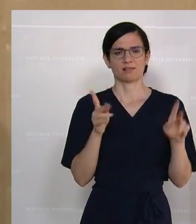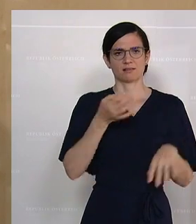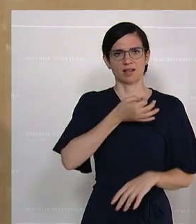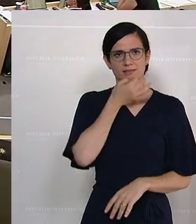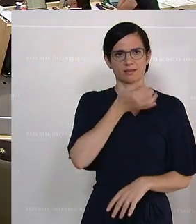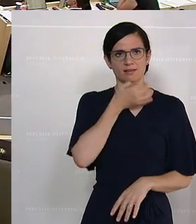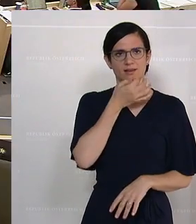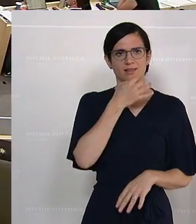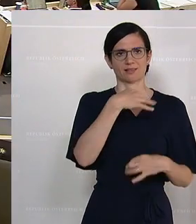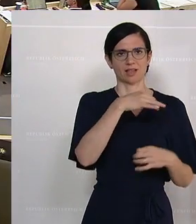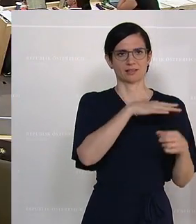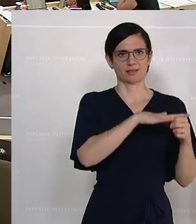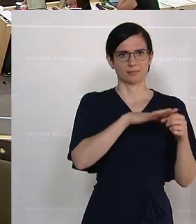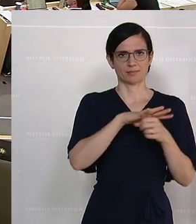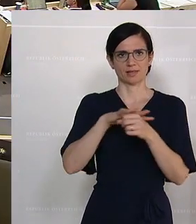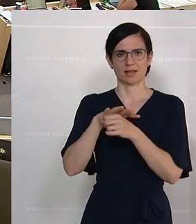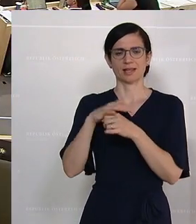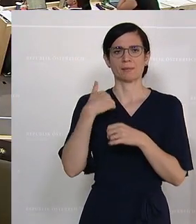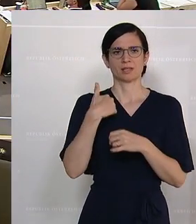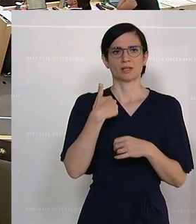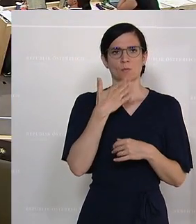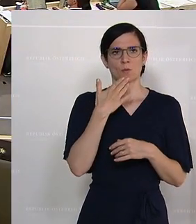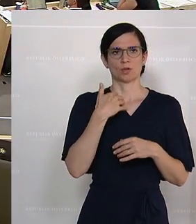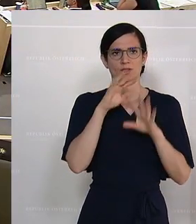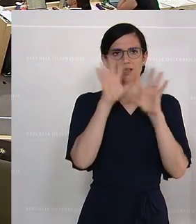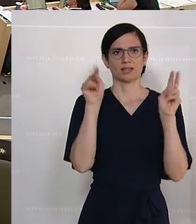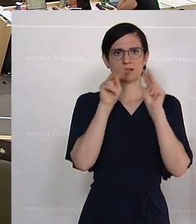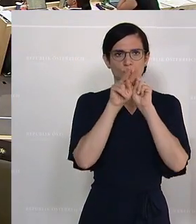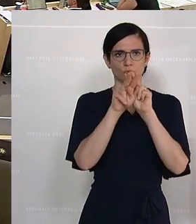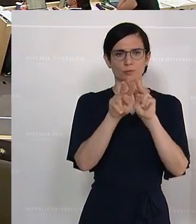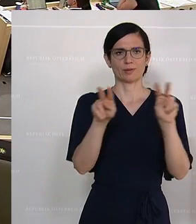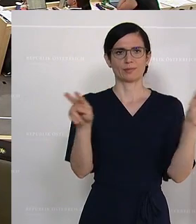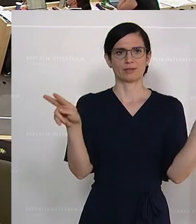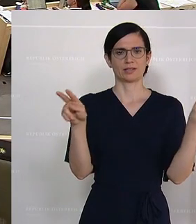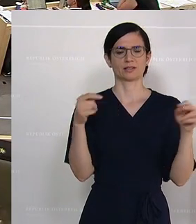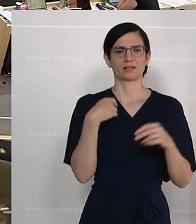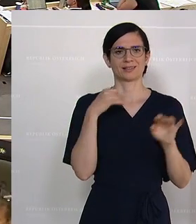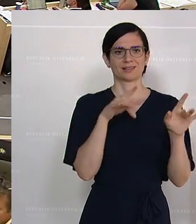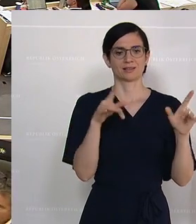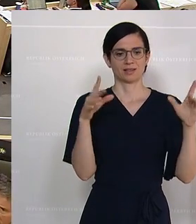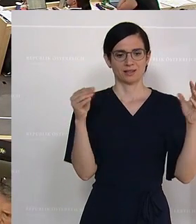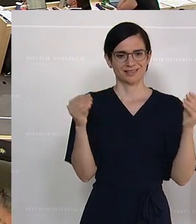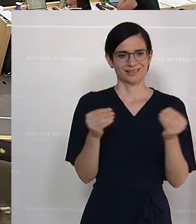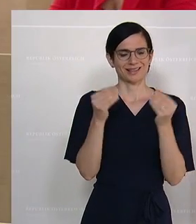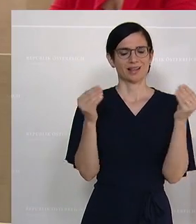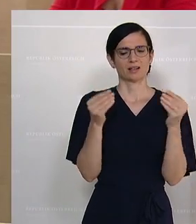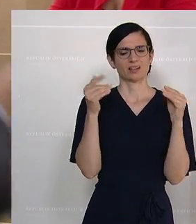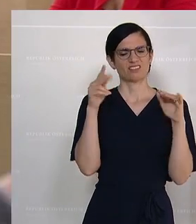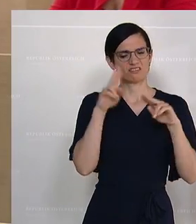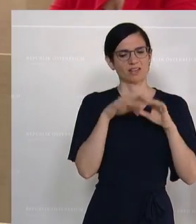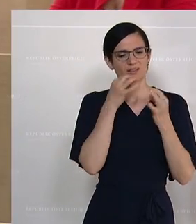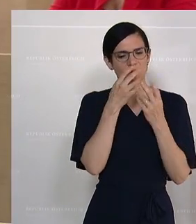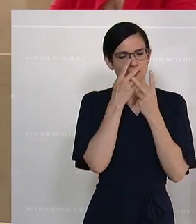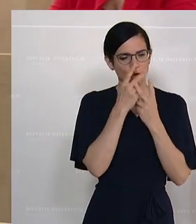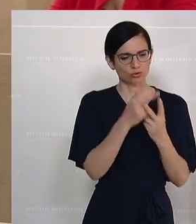den einzelbereichen aber wenn wir mal ein gesamtbild geben weil die sache bisserl differenzierter ist als sie manchmal aus